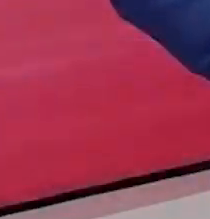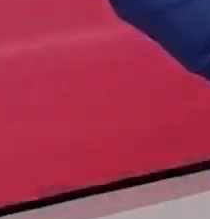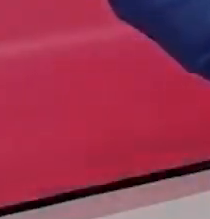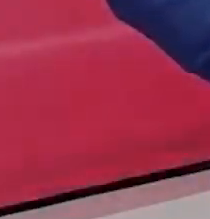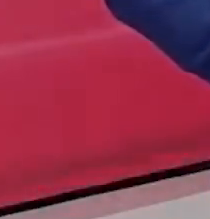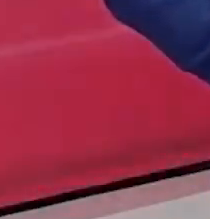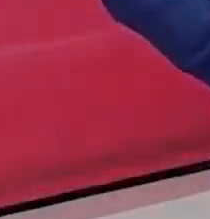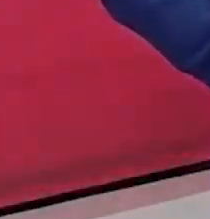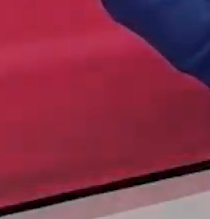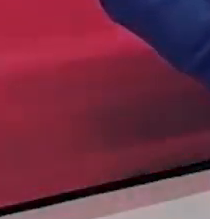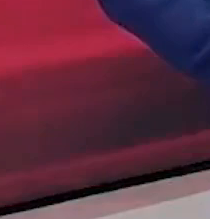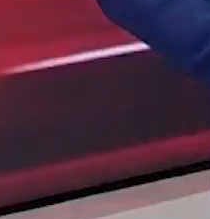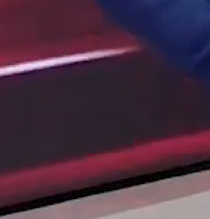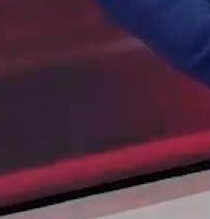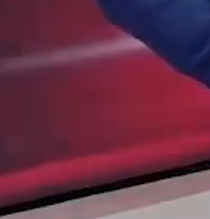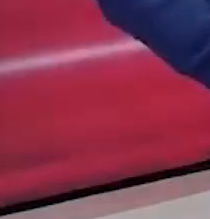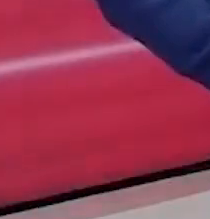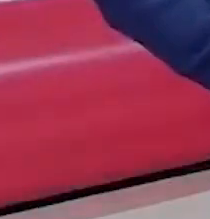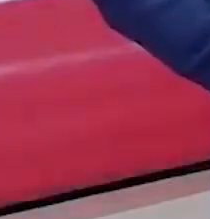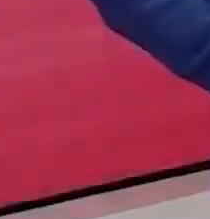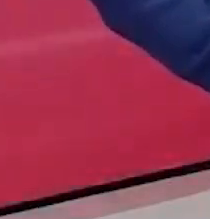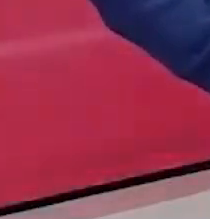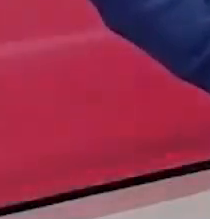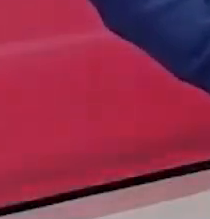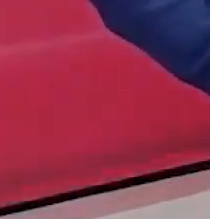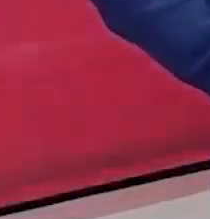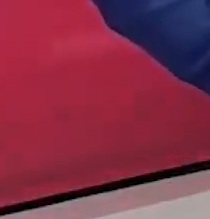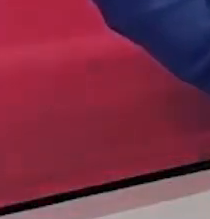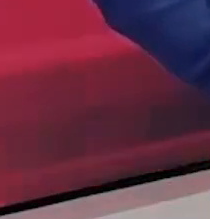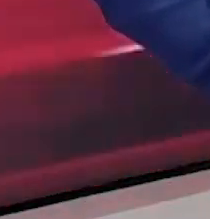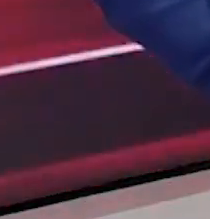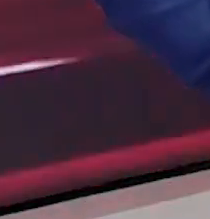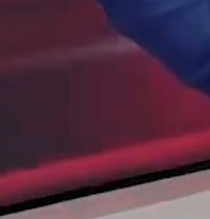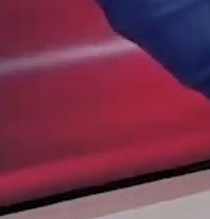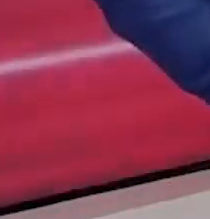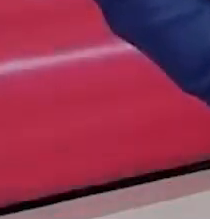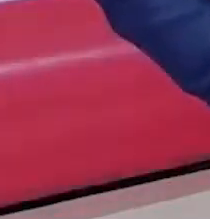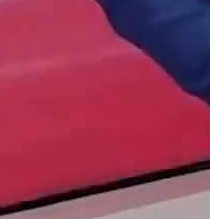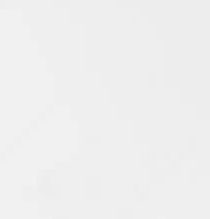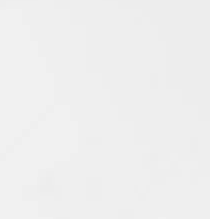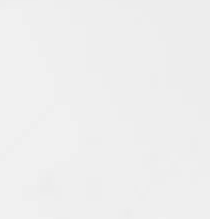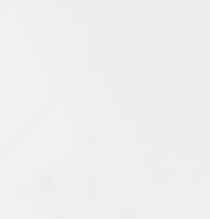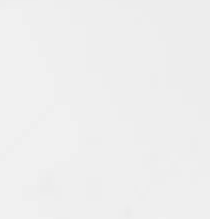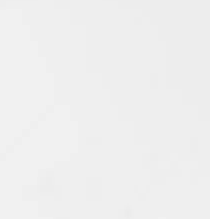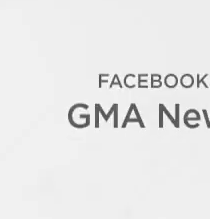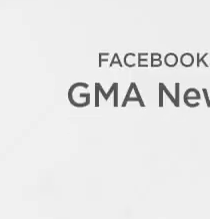abroad, samahan niyo kami sa GMA Pinoy TV at sa www.gmanews.tv.